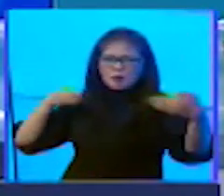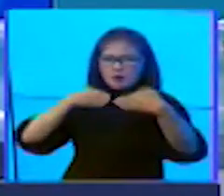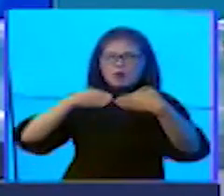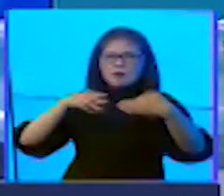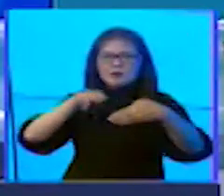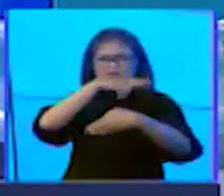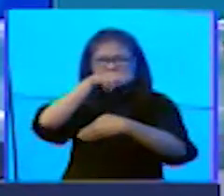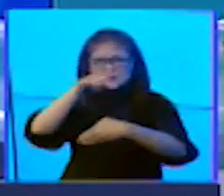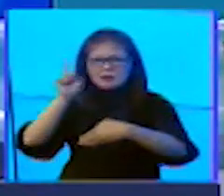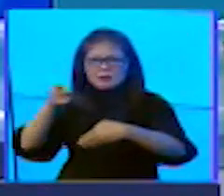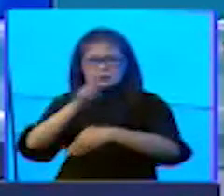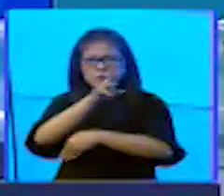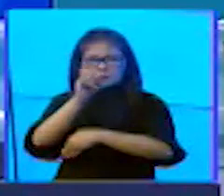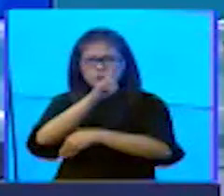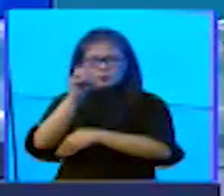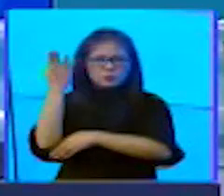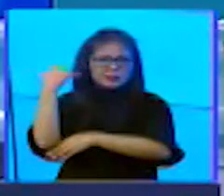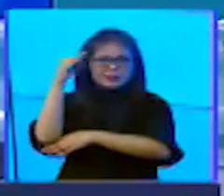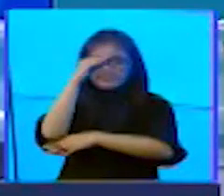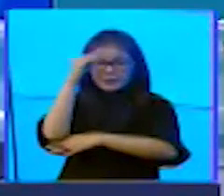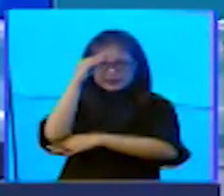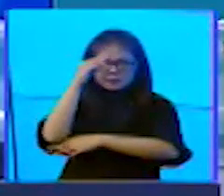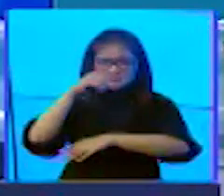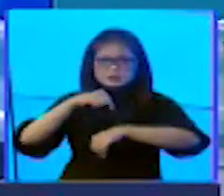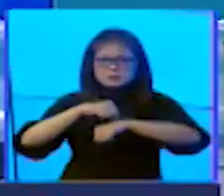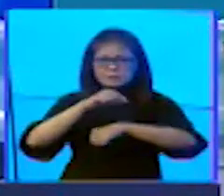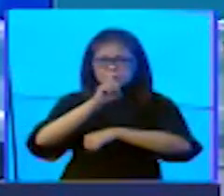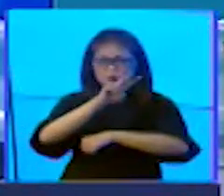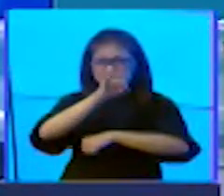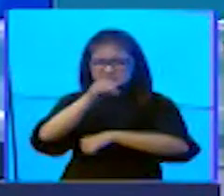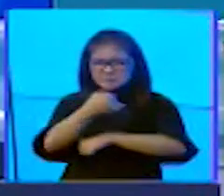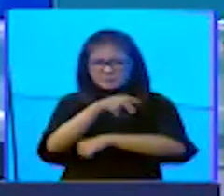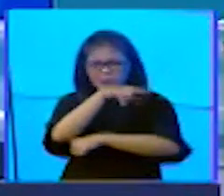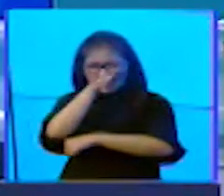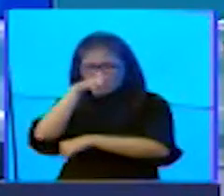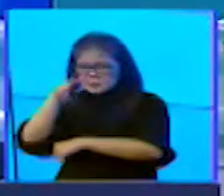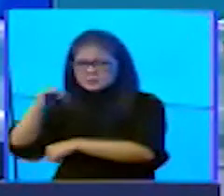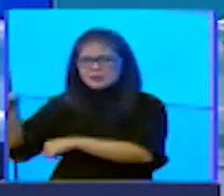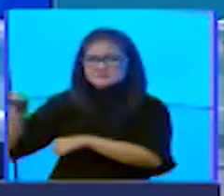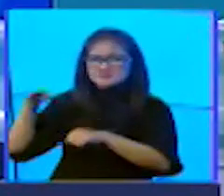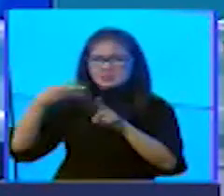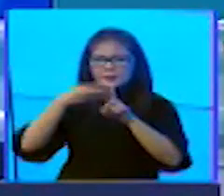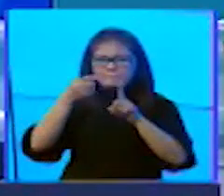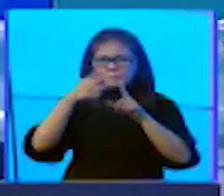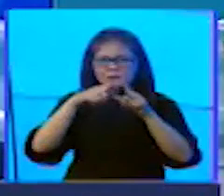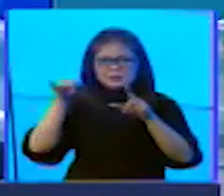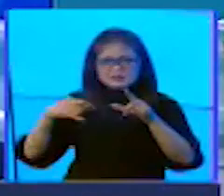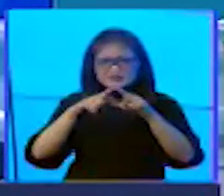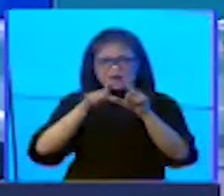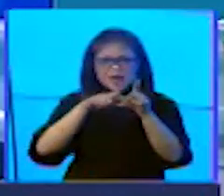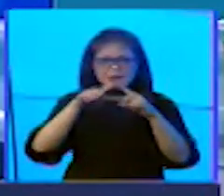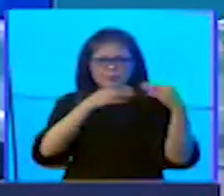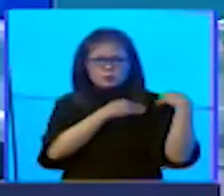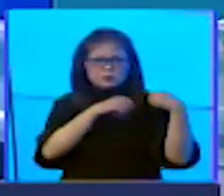Zebra Jaya 2020 pada Senin pagi ini dalam dua jam razia zebra Jaya petugas memberikan sanksi kepada